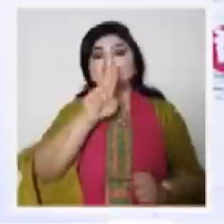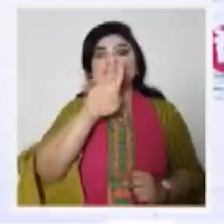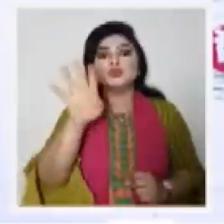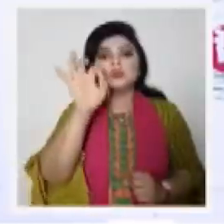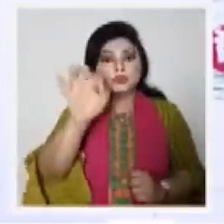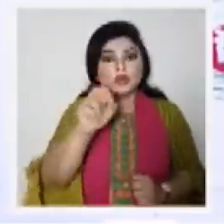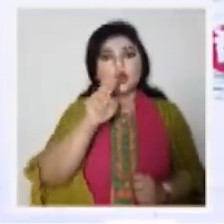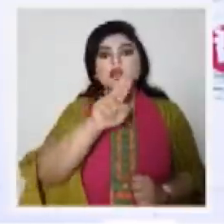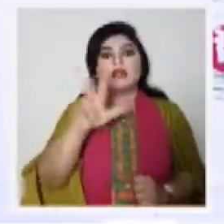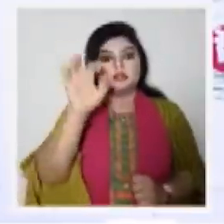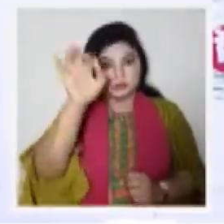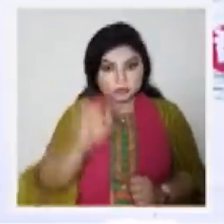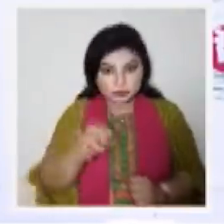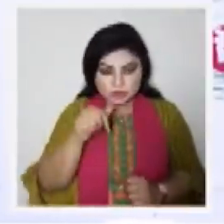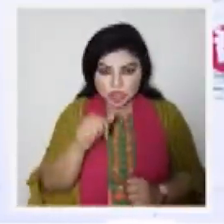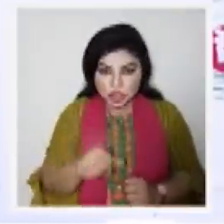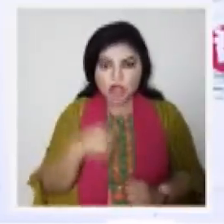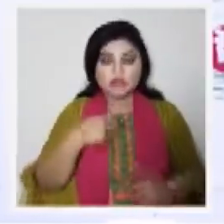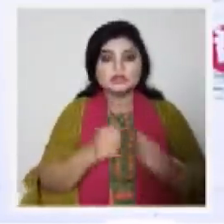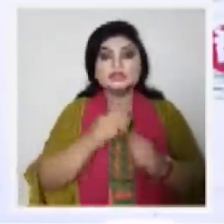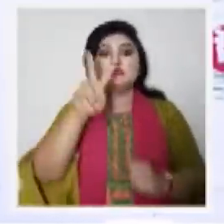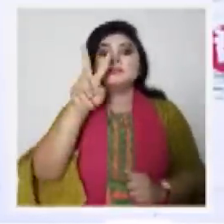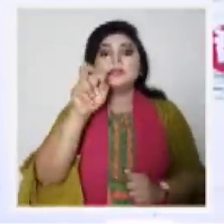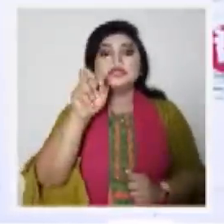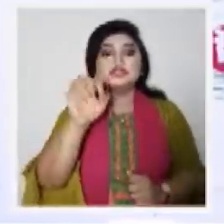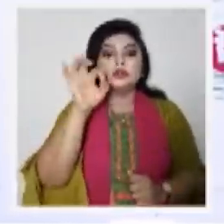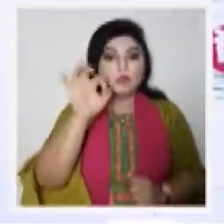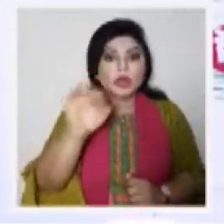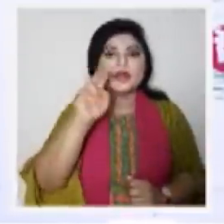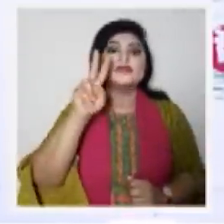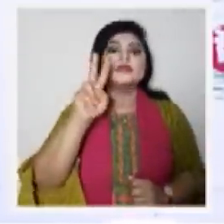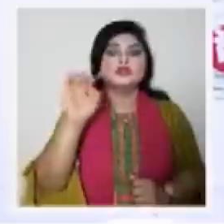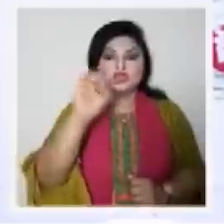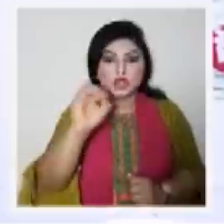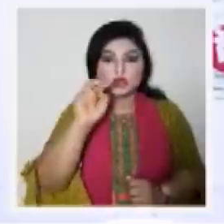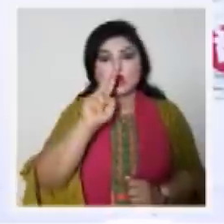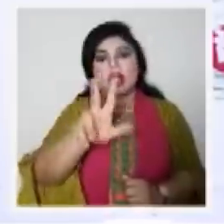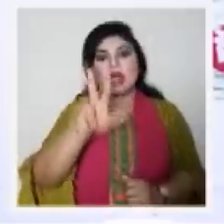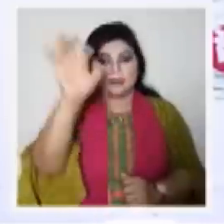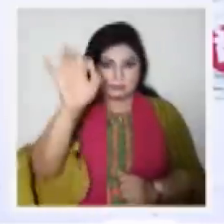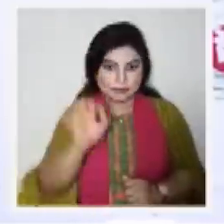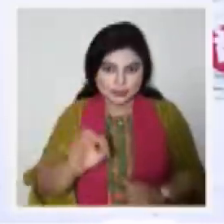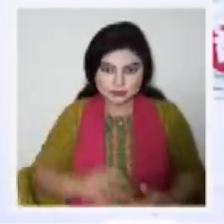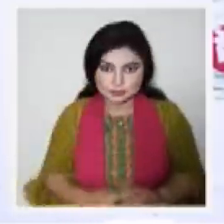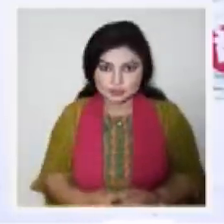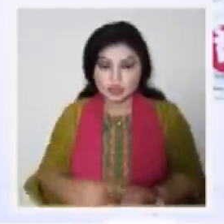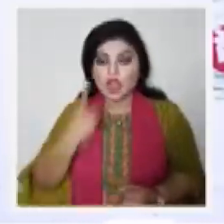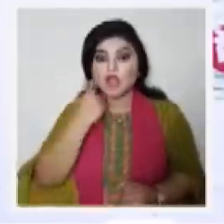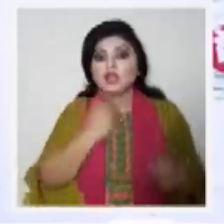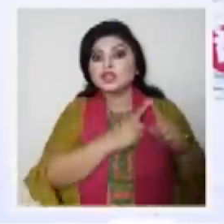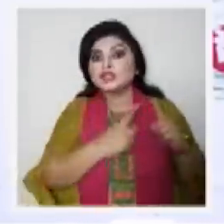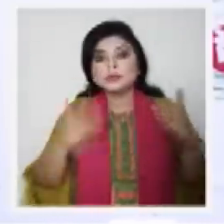2,21,178 জন। 24 ঘন্টায় নমুনা পরীক্ষার শনাক্তের হার 24.12% এবং এ পর্যন্ত শনাক্তের